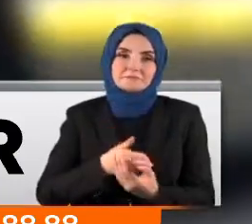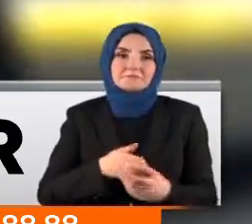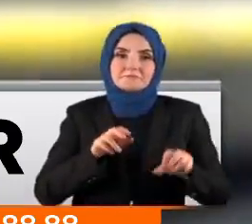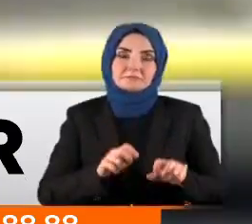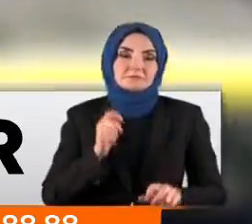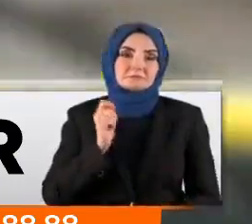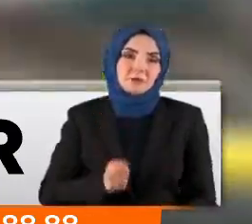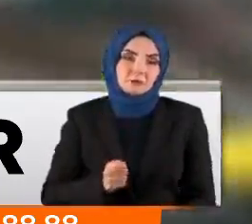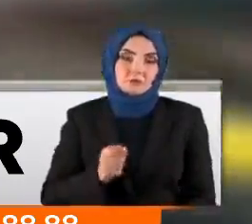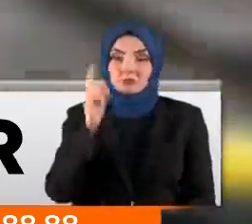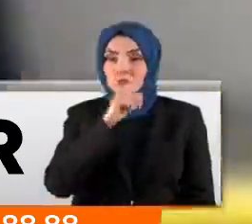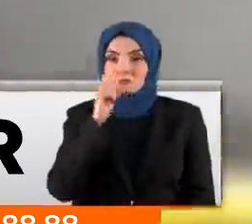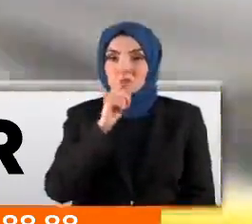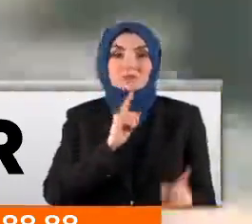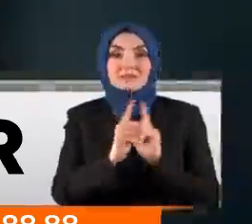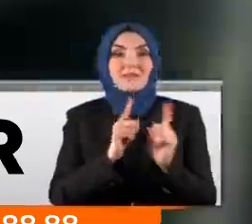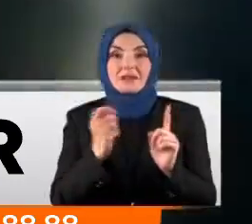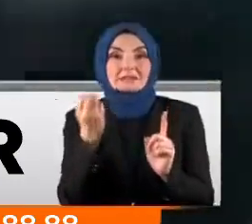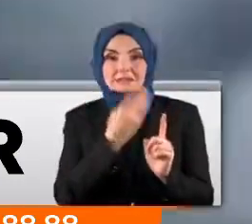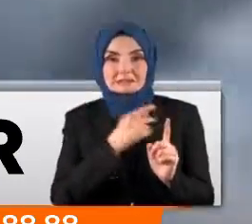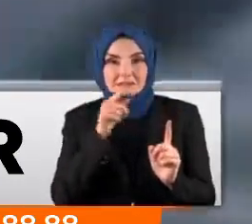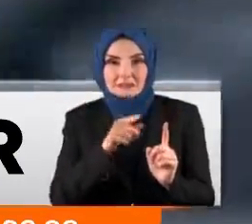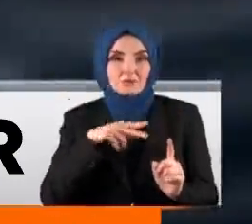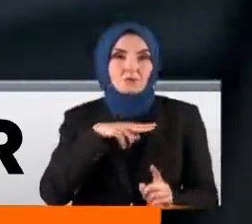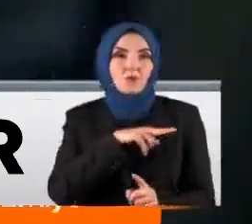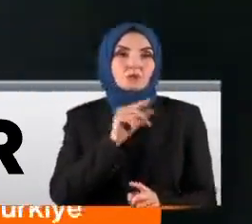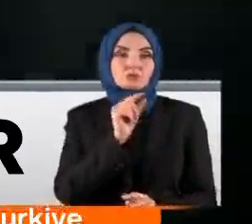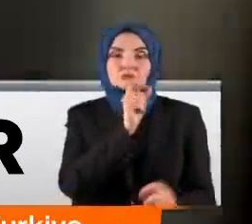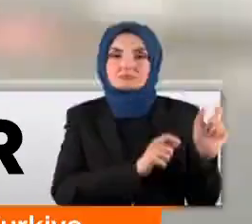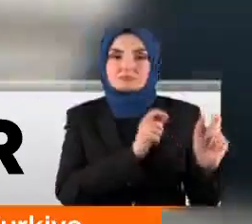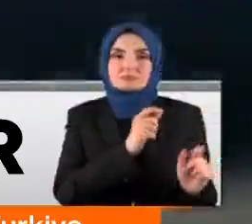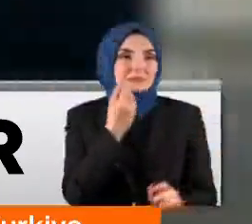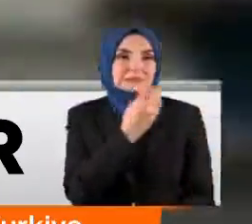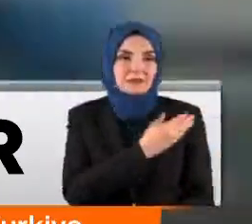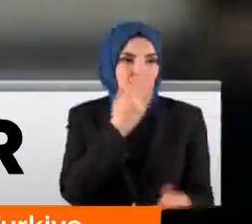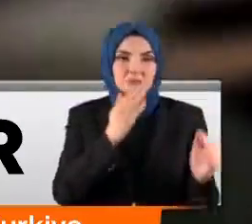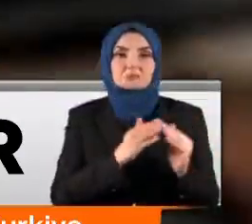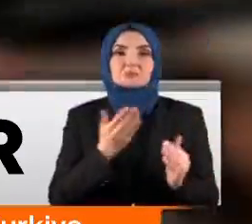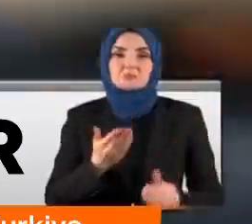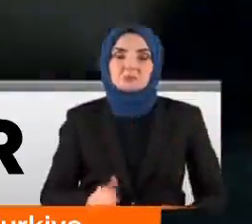sefer sayısı yolcu sayısını karşılamıyor Evet şu anda Şehir Hastanesi